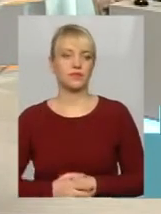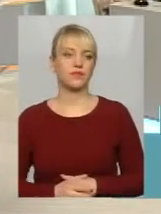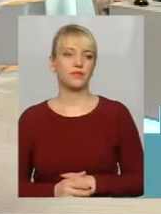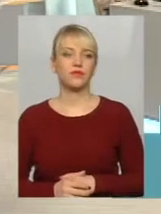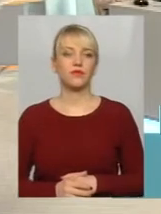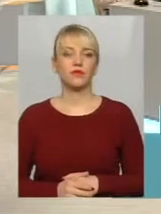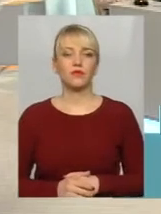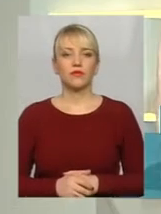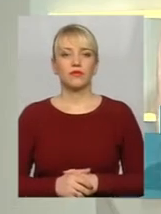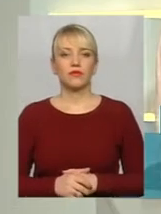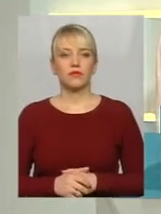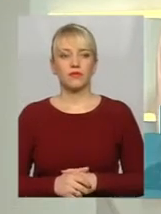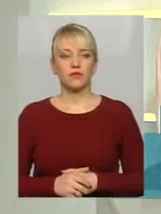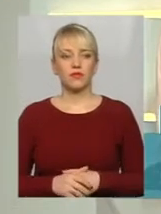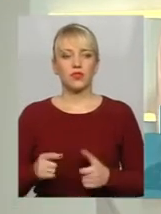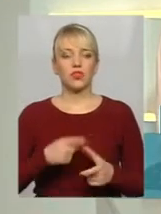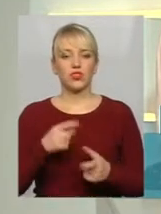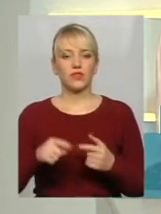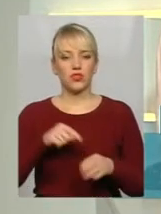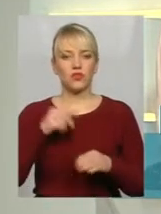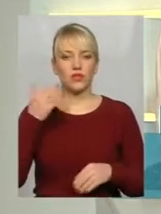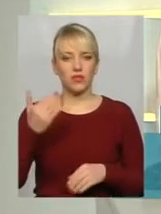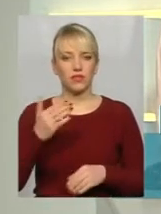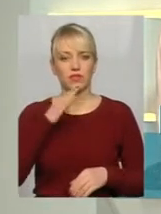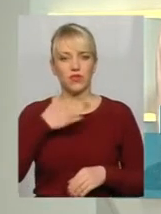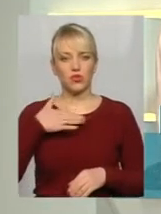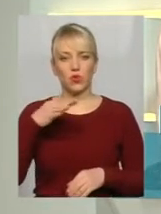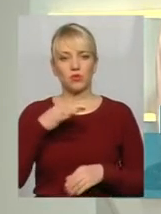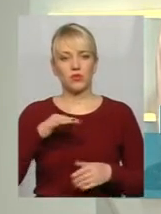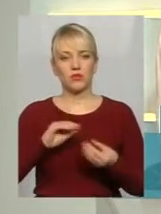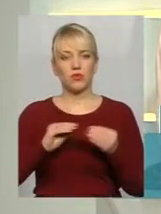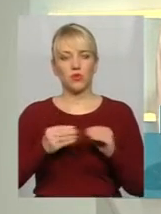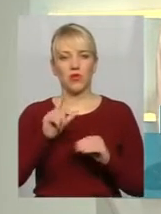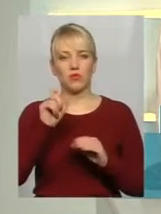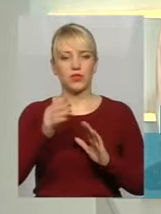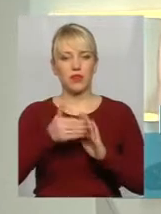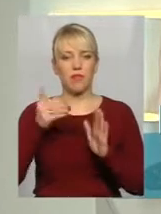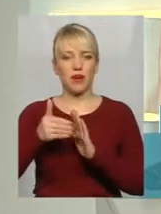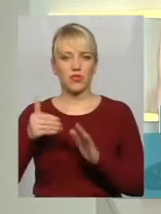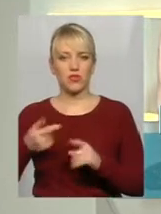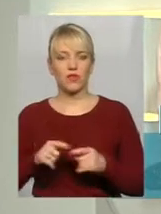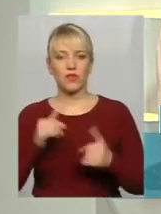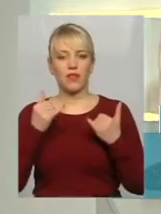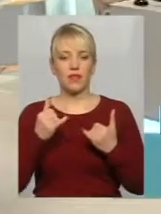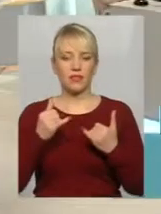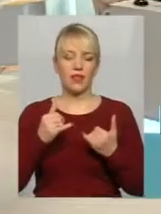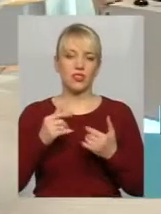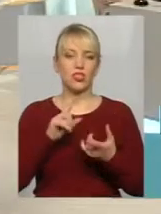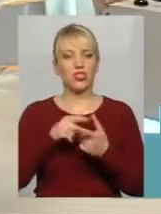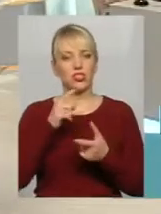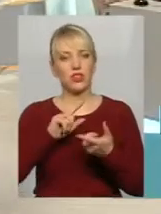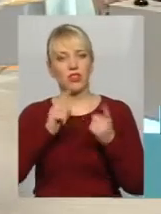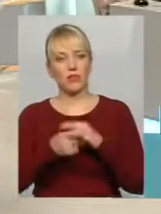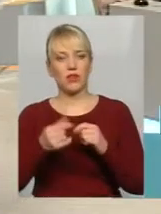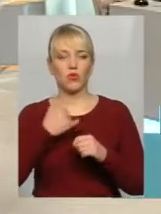угу. А взагалі, чи є, от, чи відчуваєте ви все ж таки в нашій області проблему з призовом? Що там, на даний момент чи навпаки, там,